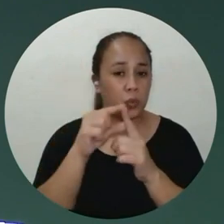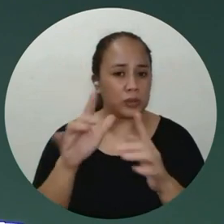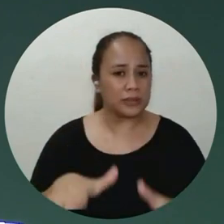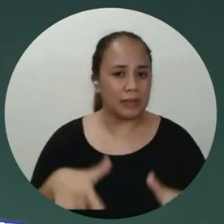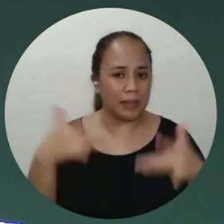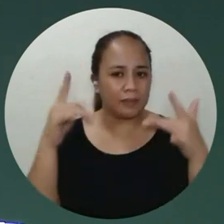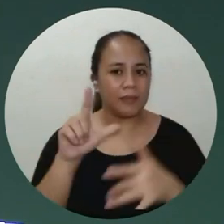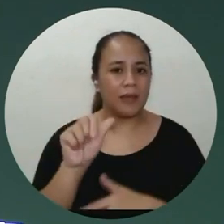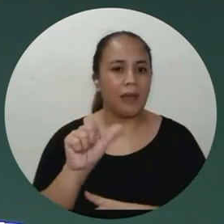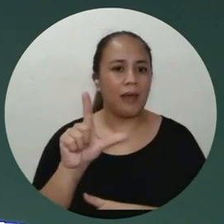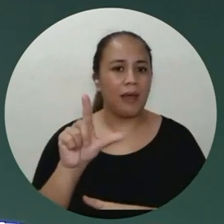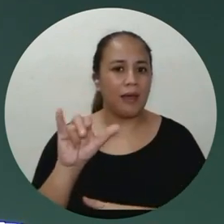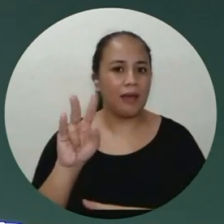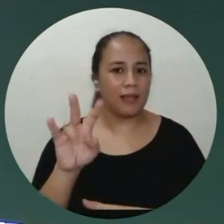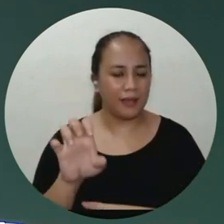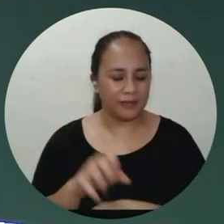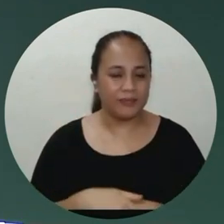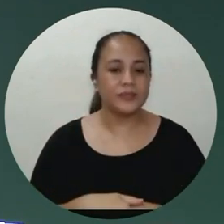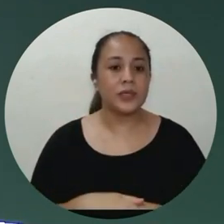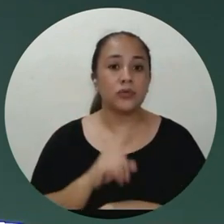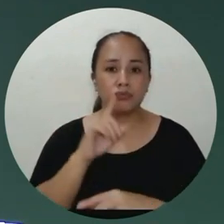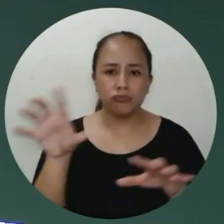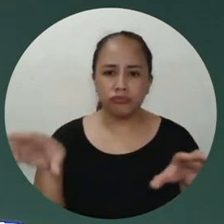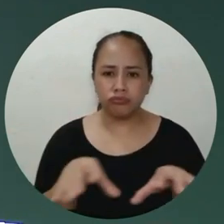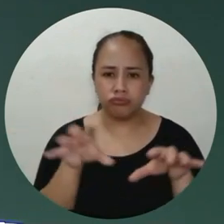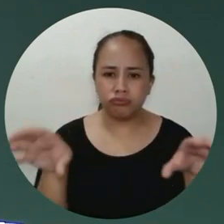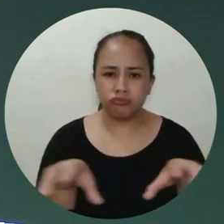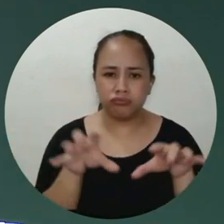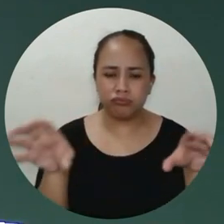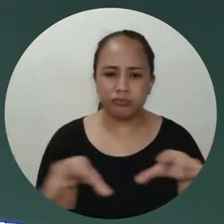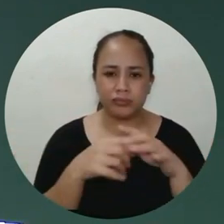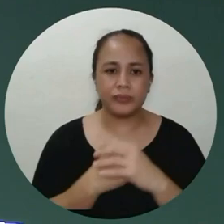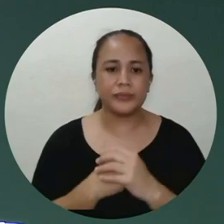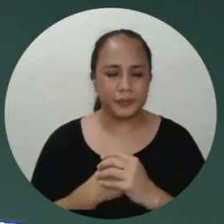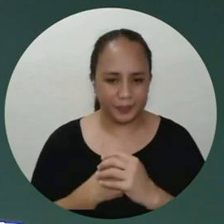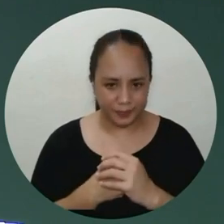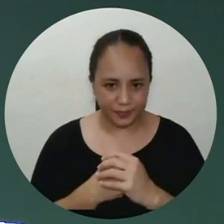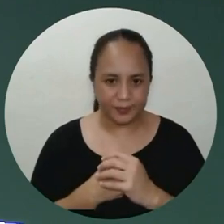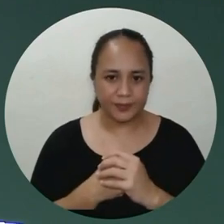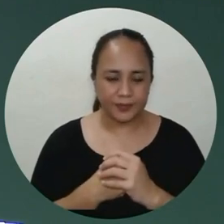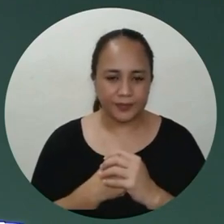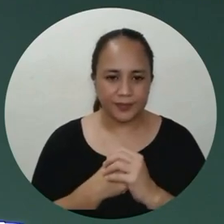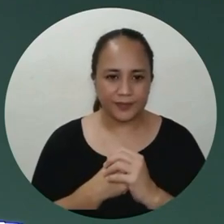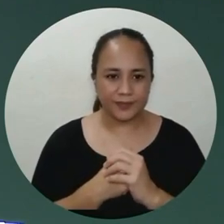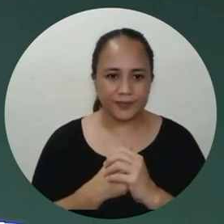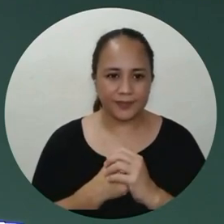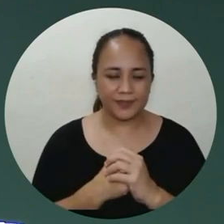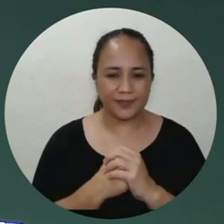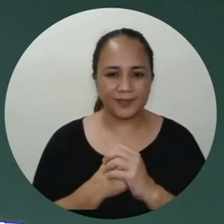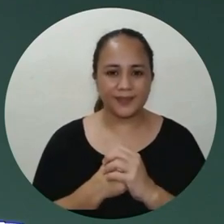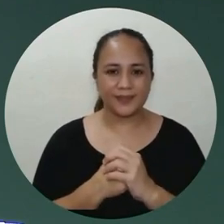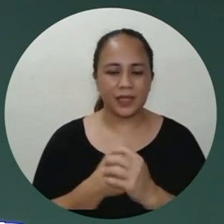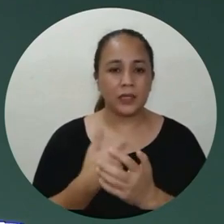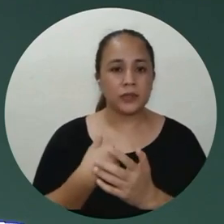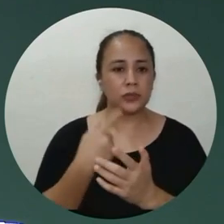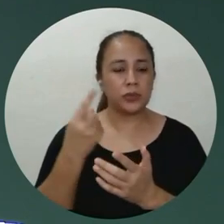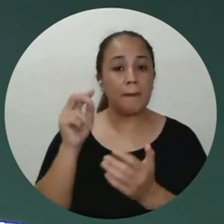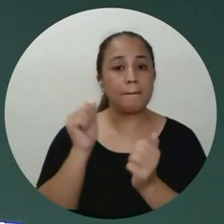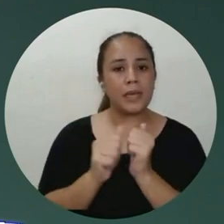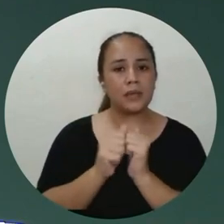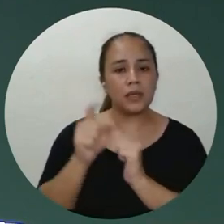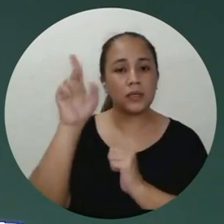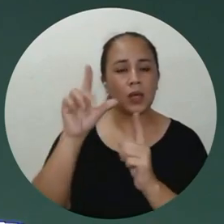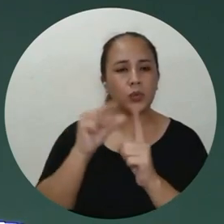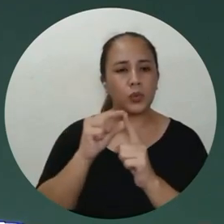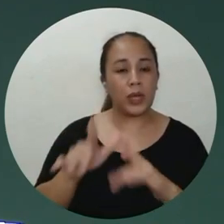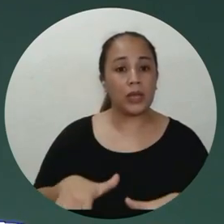활력이 있어 그랬어요. And it is active. 다시 말하면 이 말씀은요 살아있는 생동감이 있어요. So it means that the word of God is alive